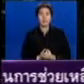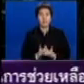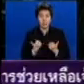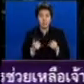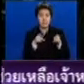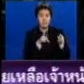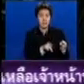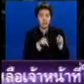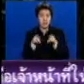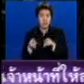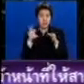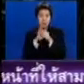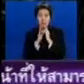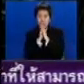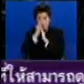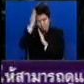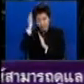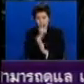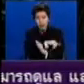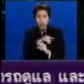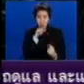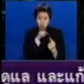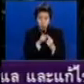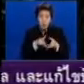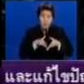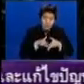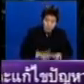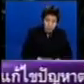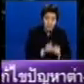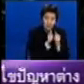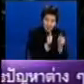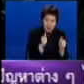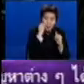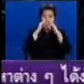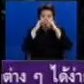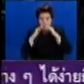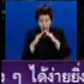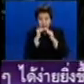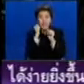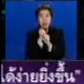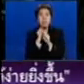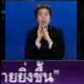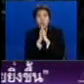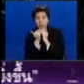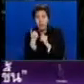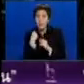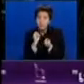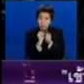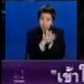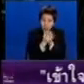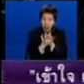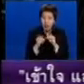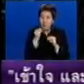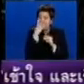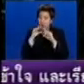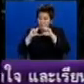การทำพิธีพราหมณ์ส่วนใหญ่จะทำในพิธีมงคลเช่นการเกิดการทำขวัญเรือนหรือการทำบุญโดยใช้ผลไม้และพวงมาลัยเป็นเครื่องส